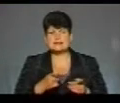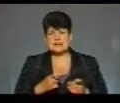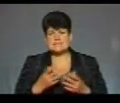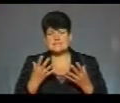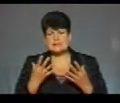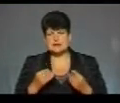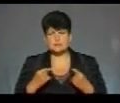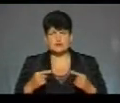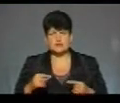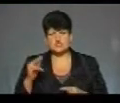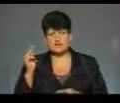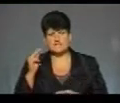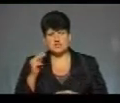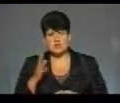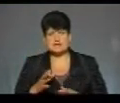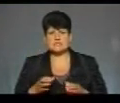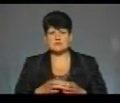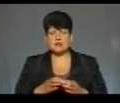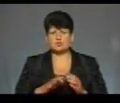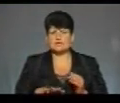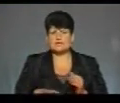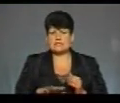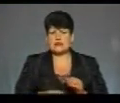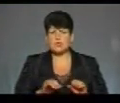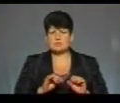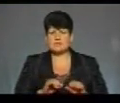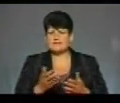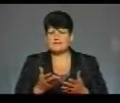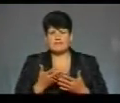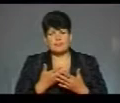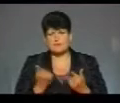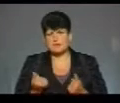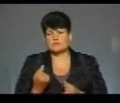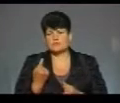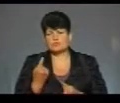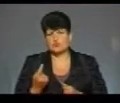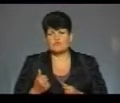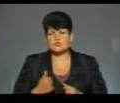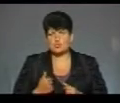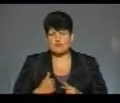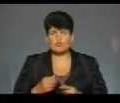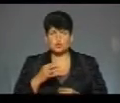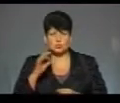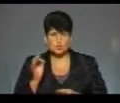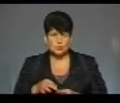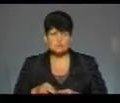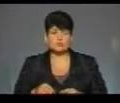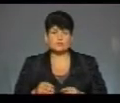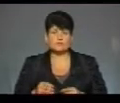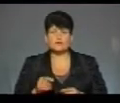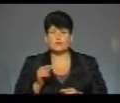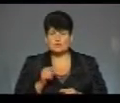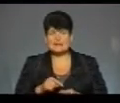або інші навчання з бригадою територіальної оборони, які не мають жодного військового досвіду, так